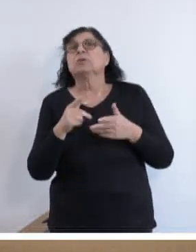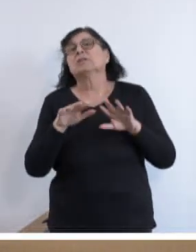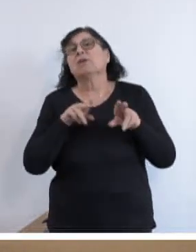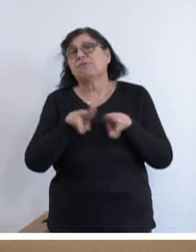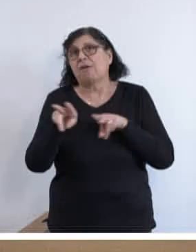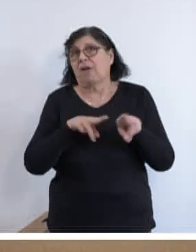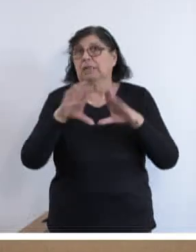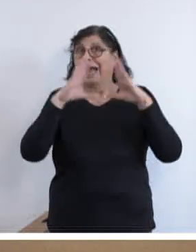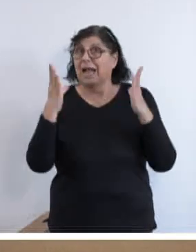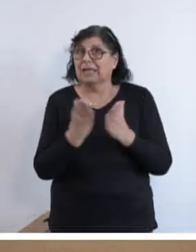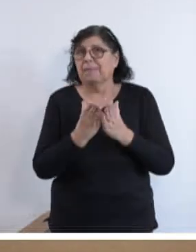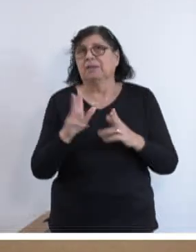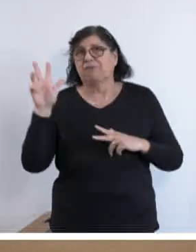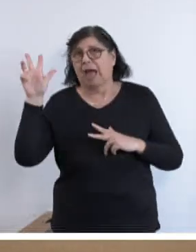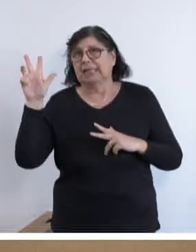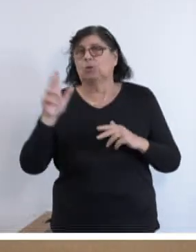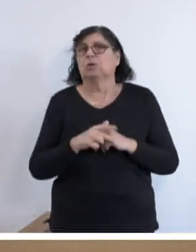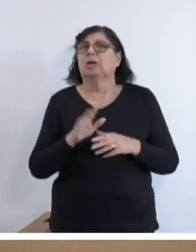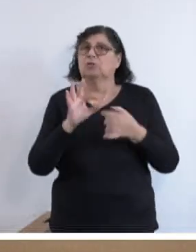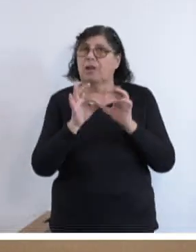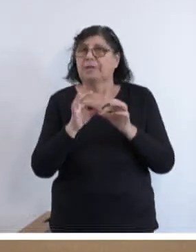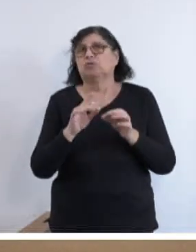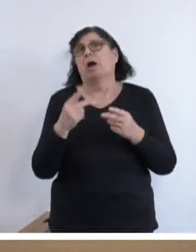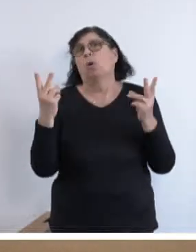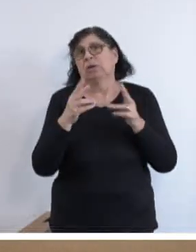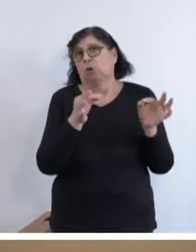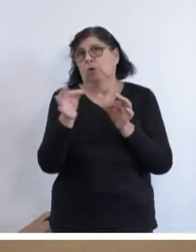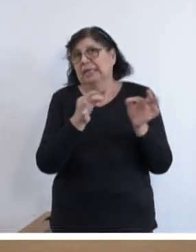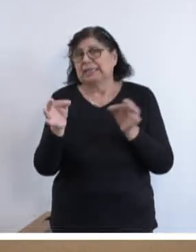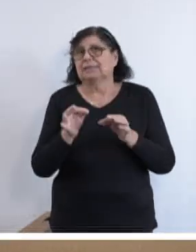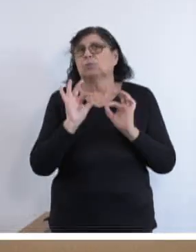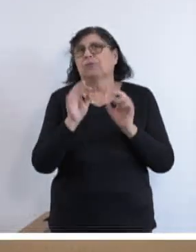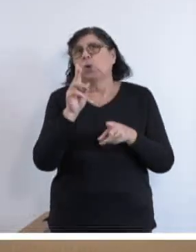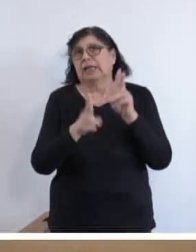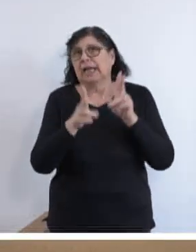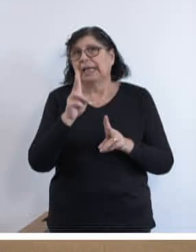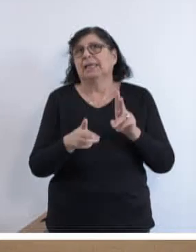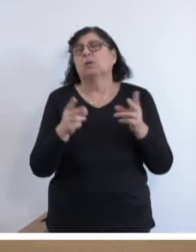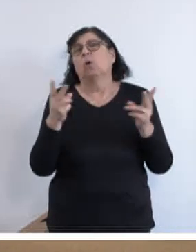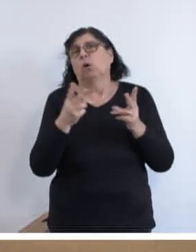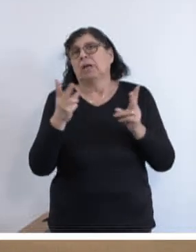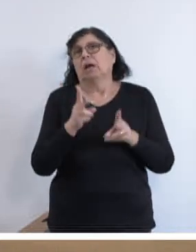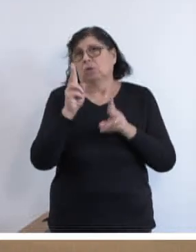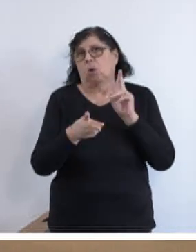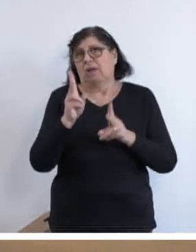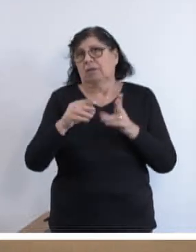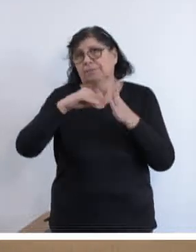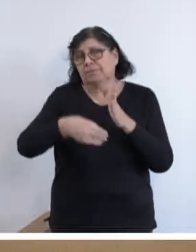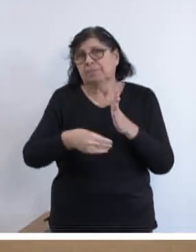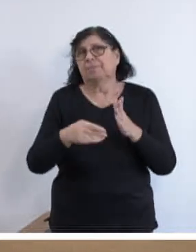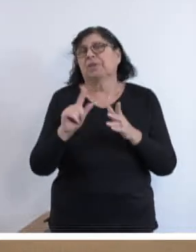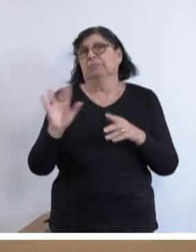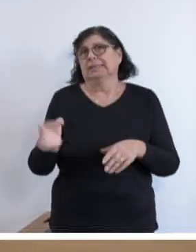allgemeinen Beeidigung von DolmetscherInnen und ÜbersetzerInnen für gerichtliche und notarielle Angelegenheiten sind